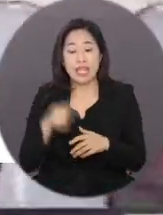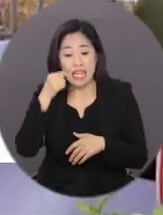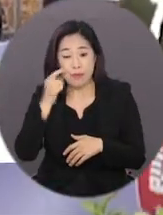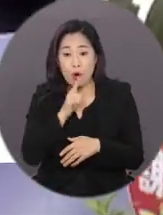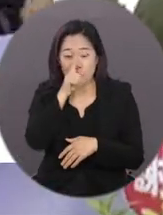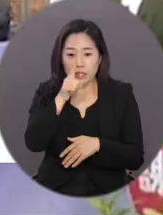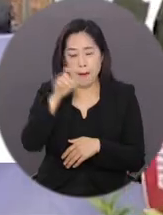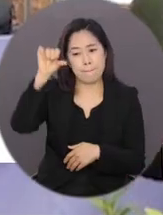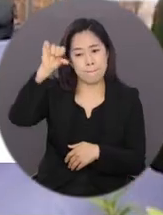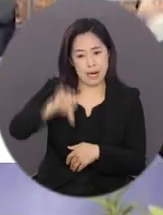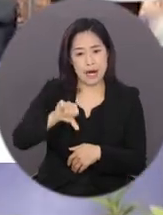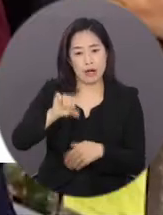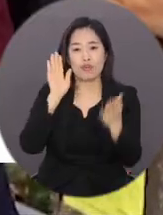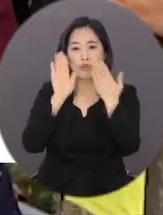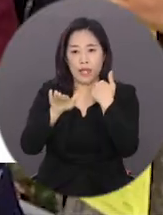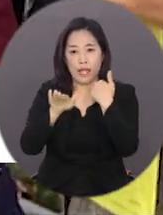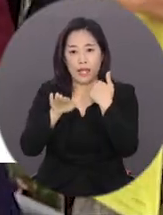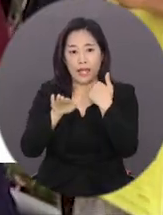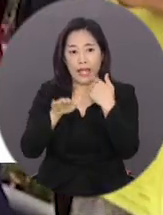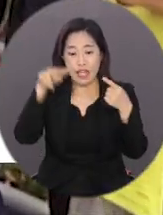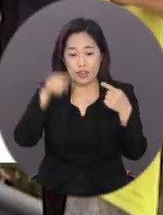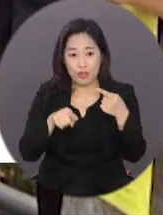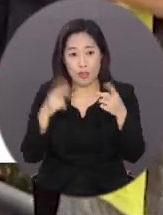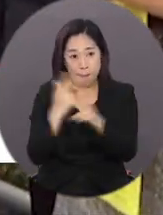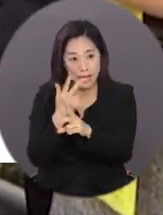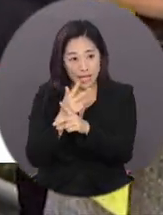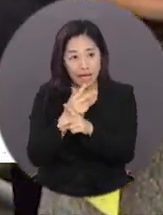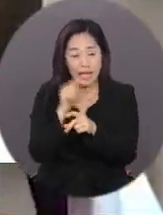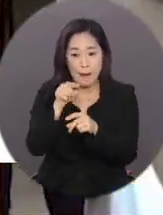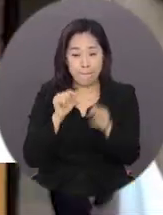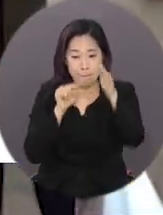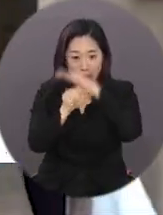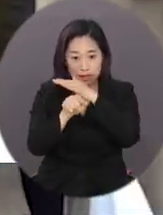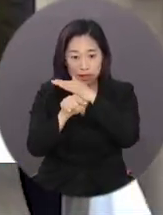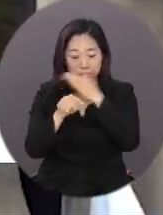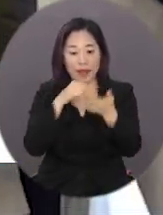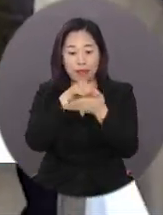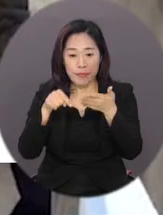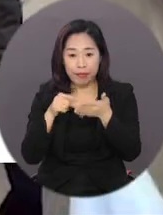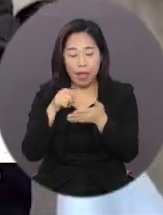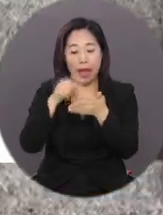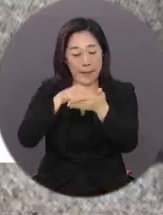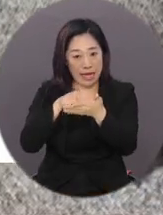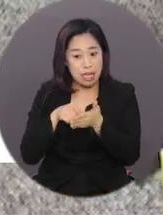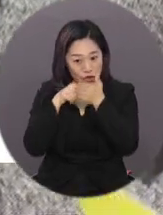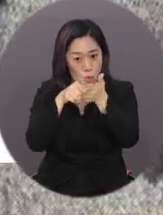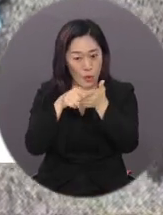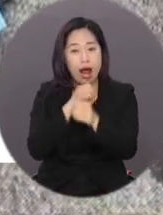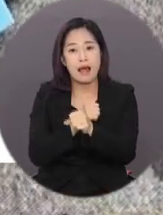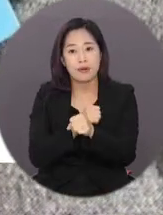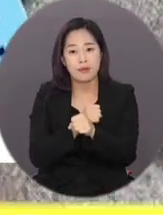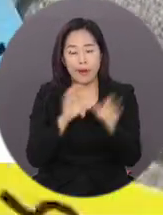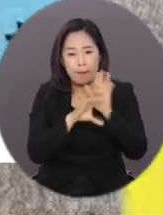소송이 패소로 끝난 뒤에는 매주 미쓰비시를 방문해 사과와 배상을 촉구하는 금유행동을 진행했고 코로나로